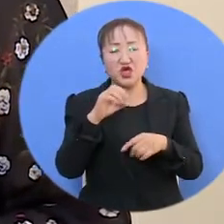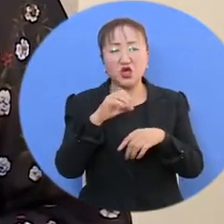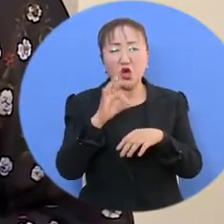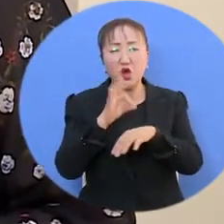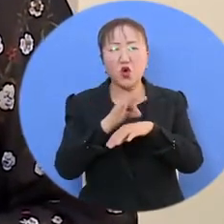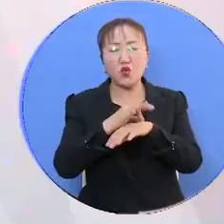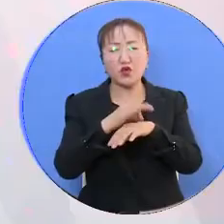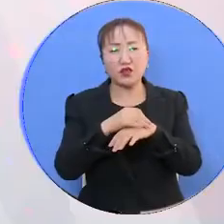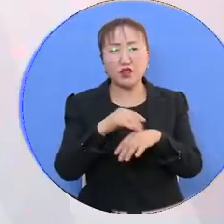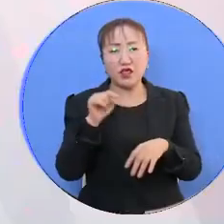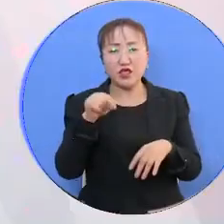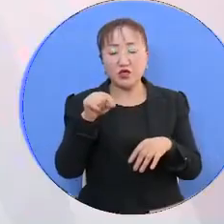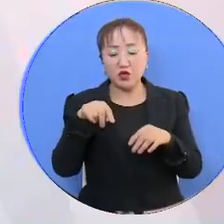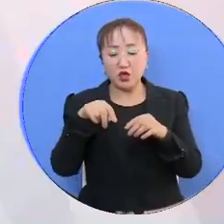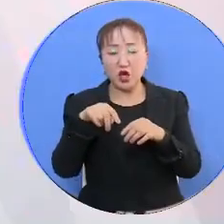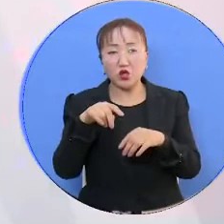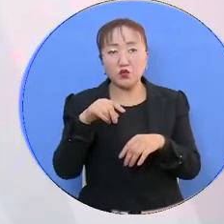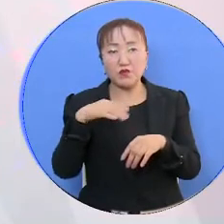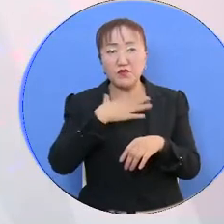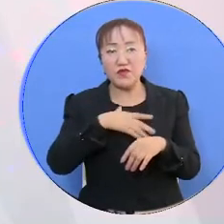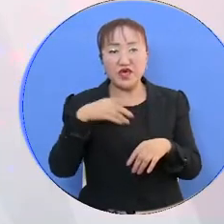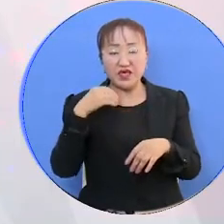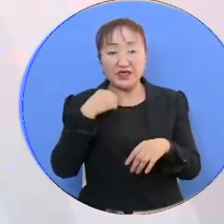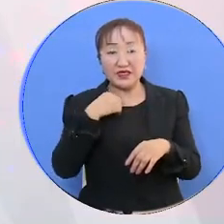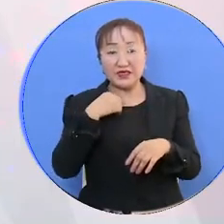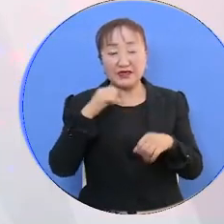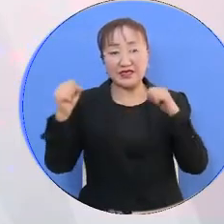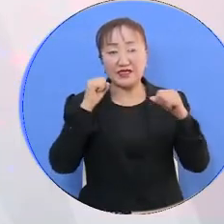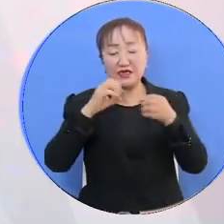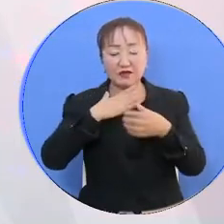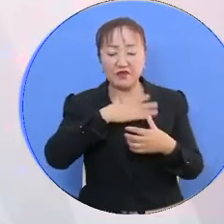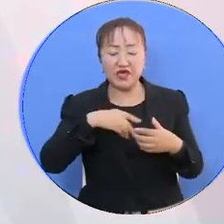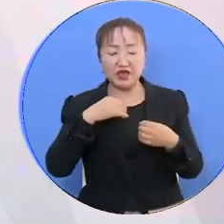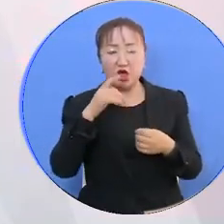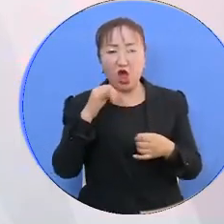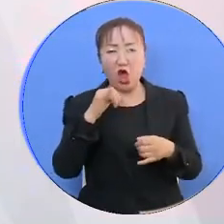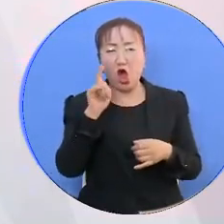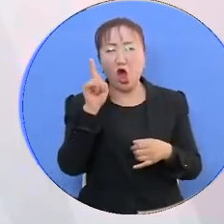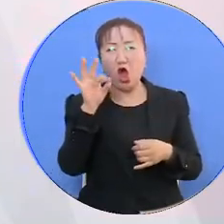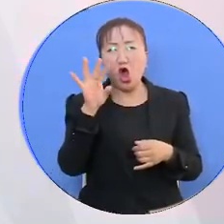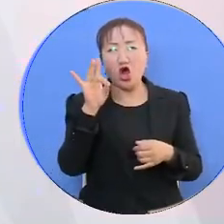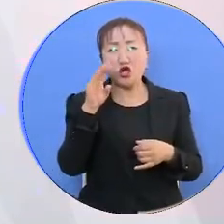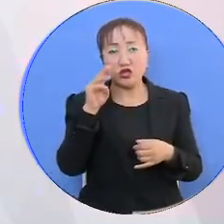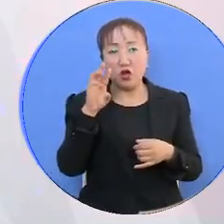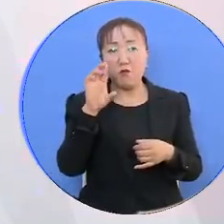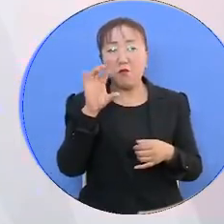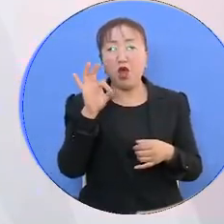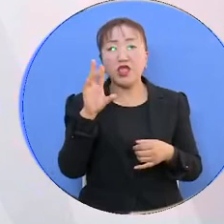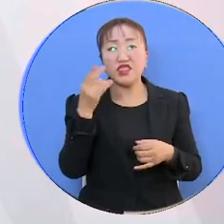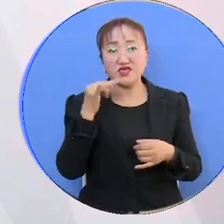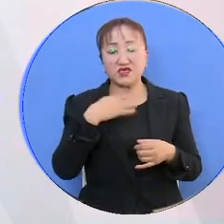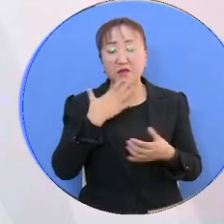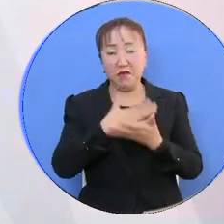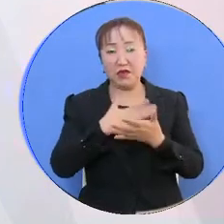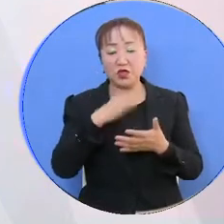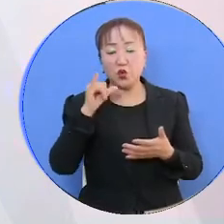хүчил үүсэж тэр одоо хорт бодис ялгардаг байх нь тэгвэл усны тусламжтайгаар тэр хорт бодис нь биеэс гадагшлуулдаг байх нэ. Гадагшлуулдаг